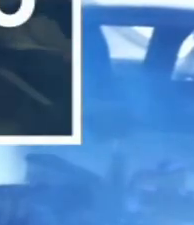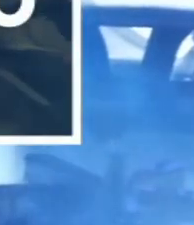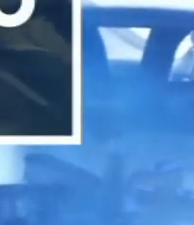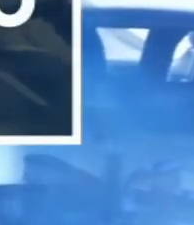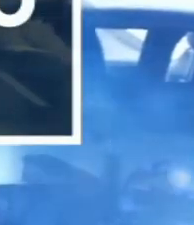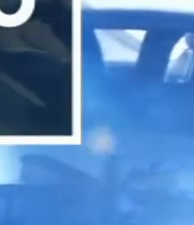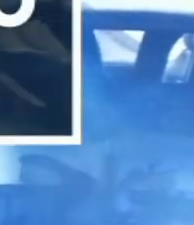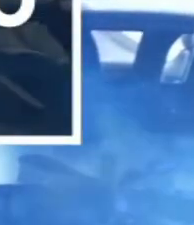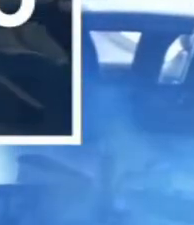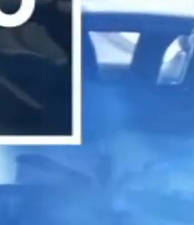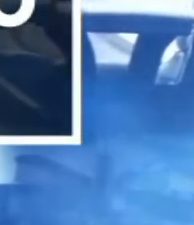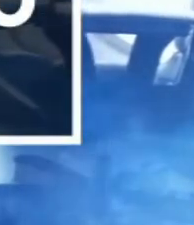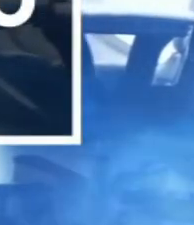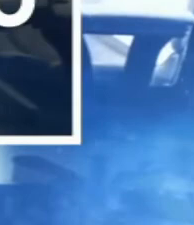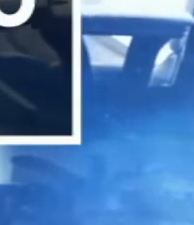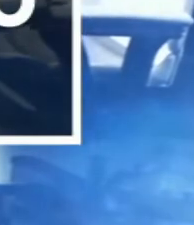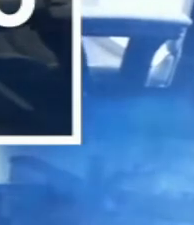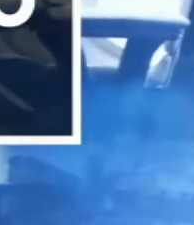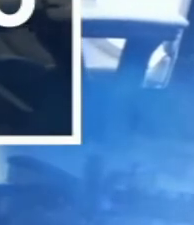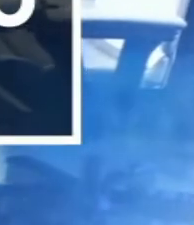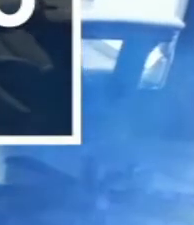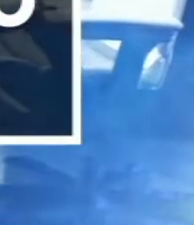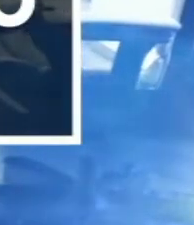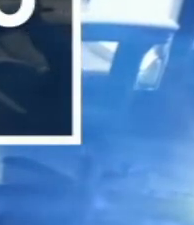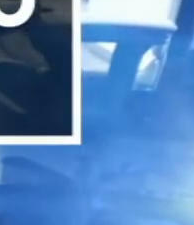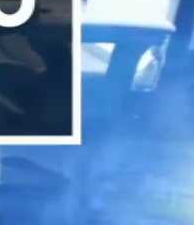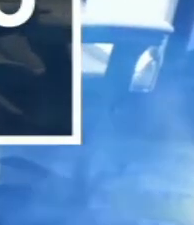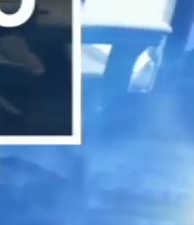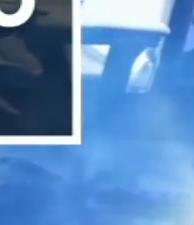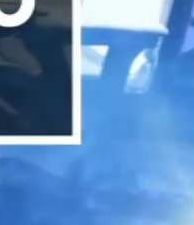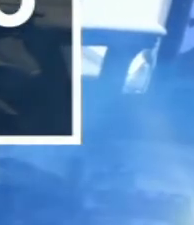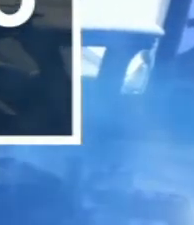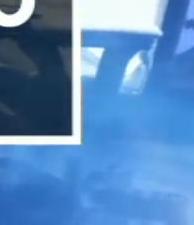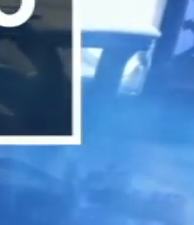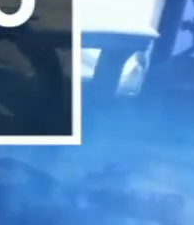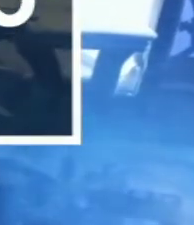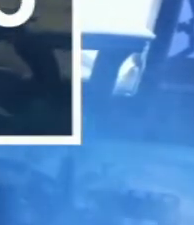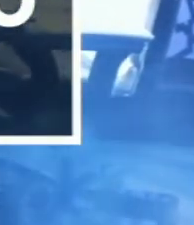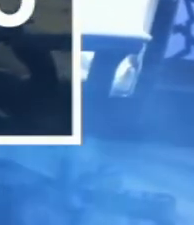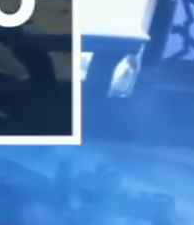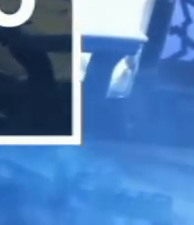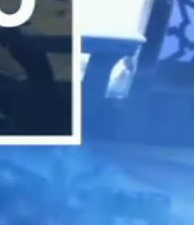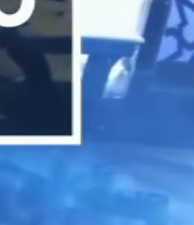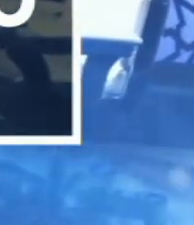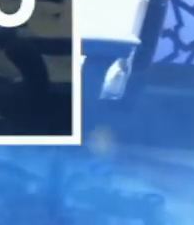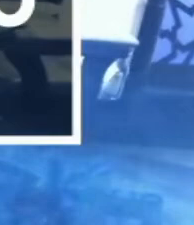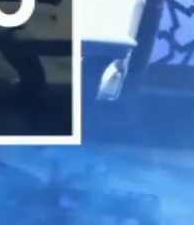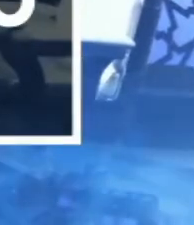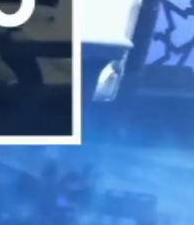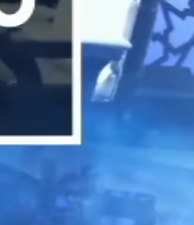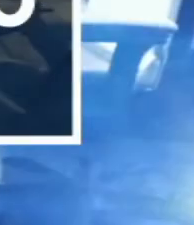العلماء فجئنا بعلمهم الغزير قرى ودورا.